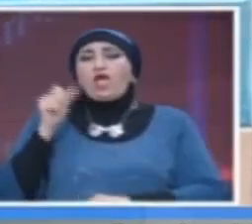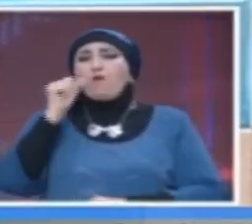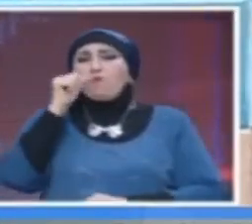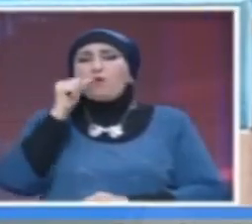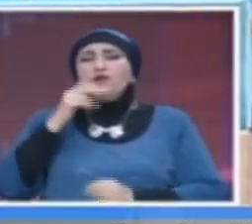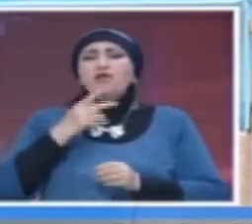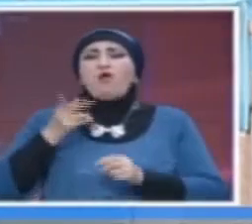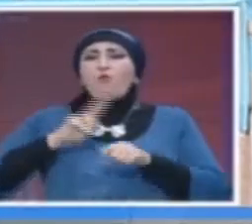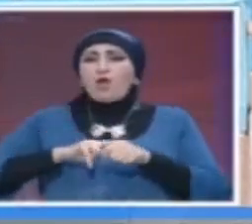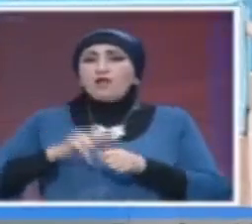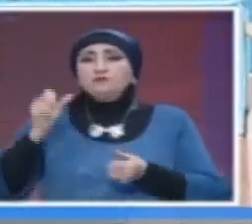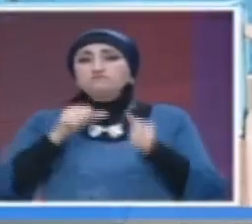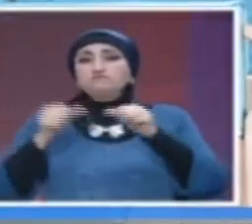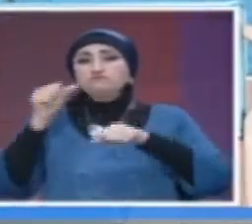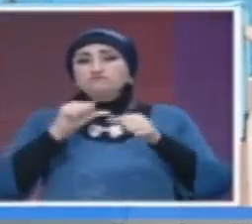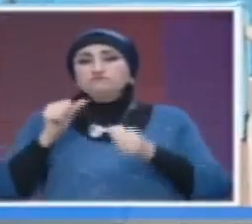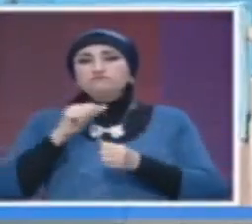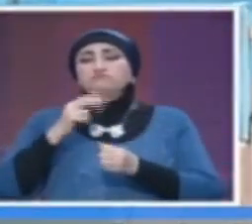والمواد الكيماوية.